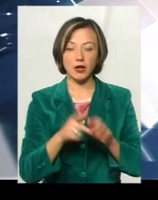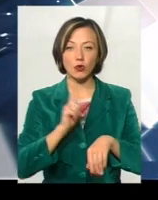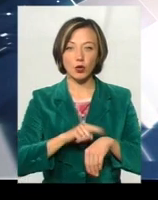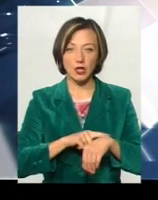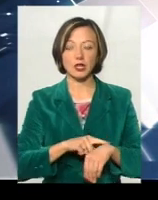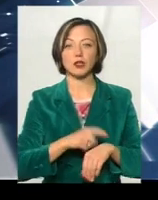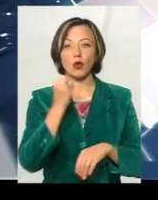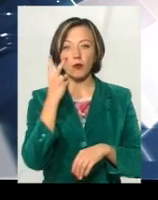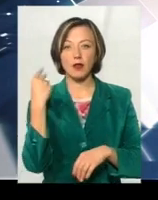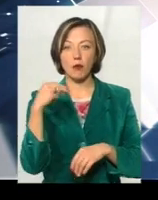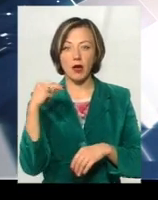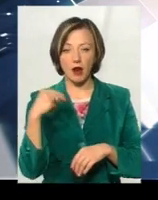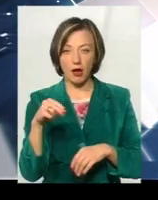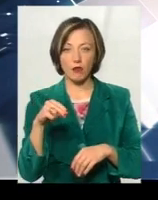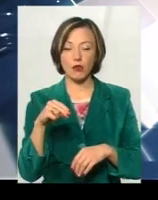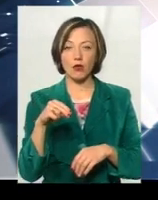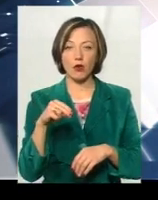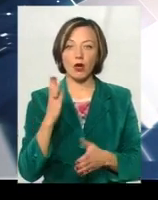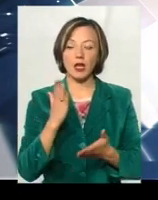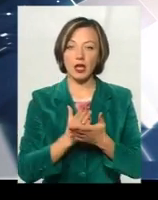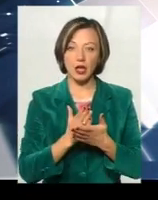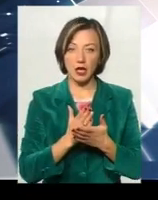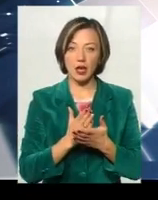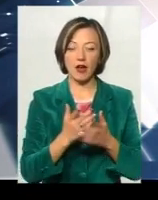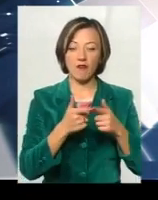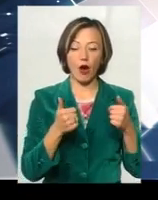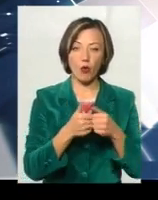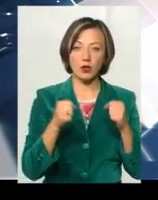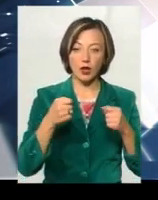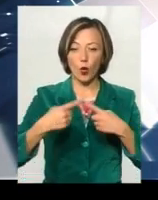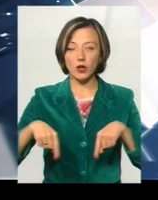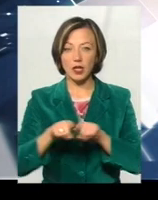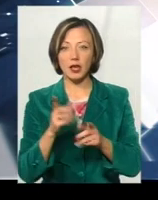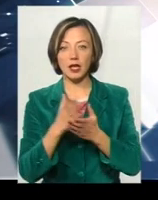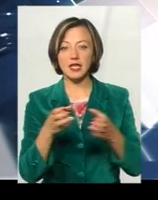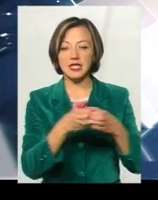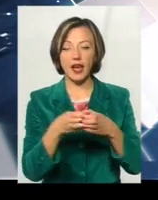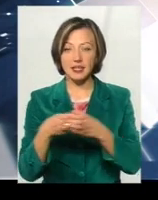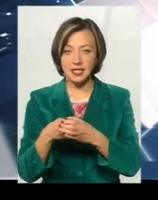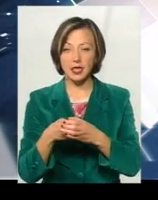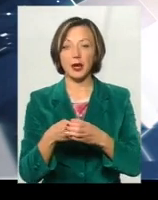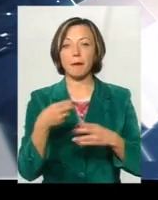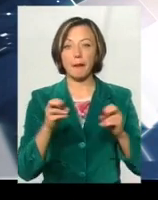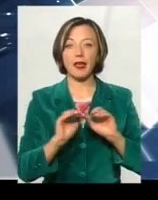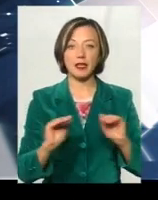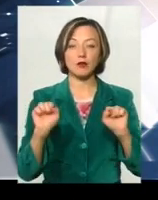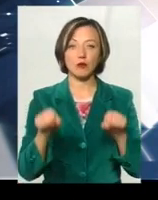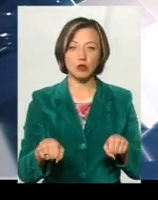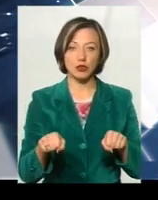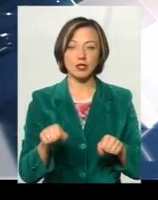години з обідньою перервою. Але є факультативи, є гуртки, є секції, де дітки